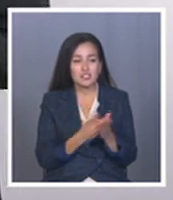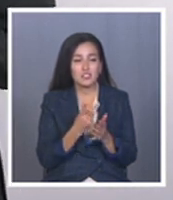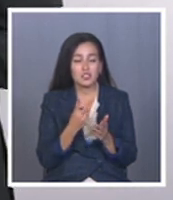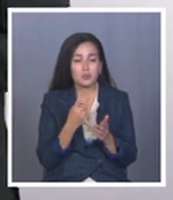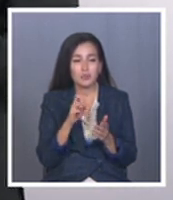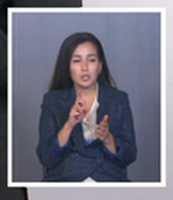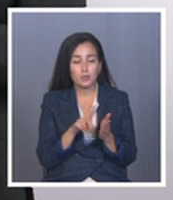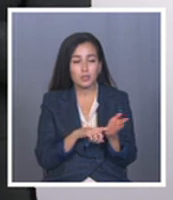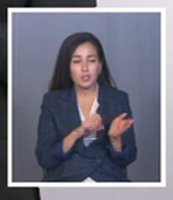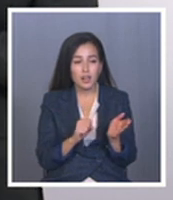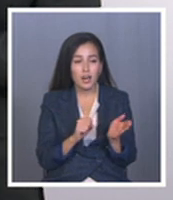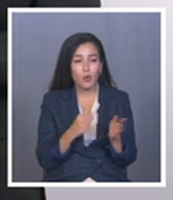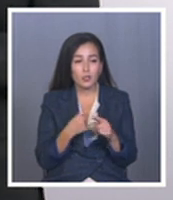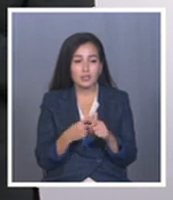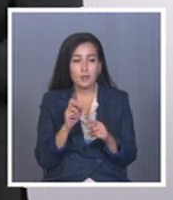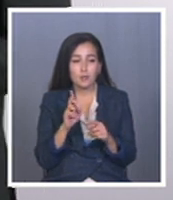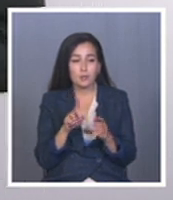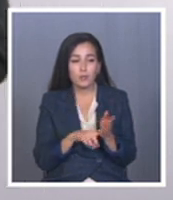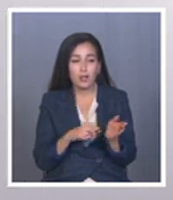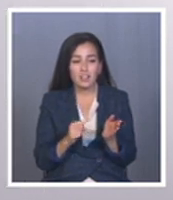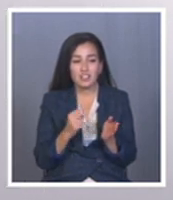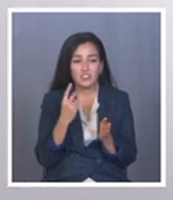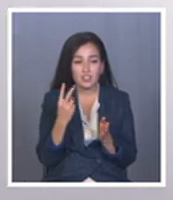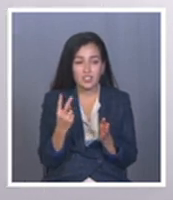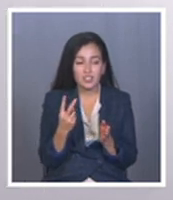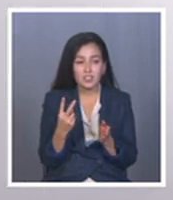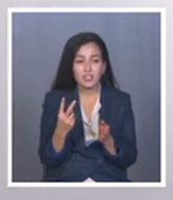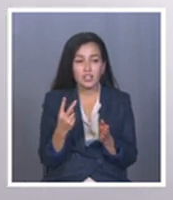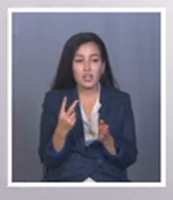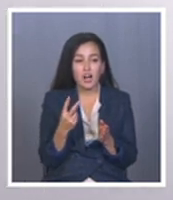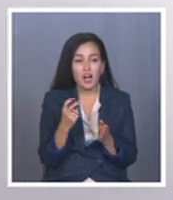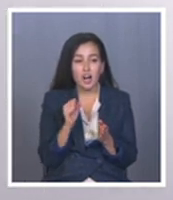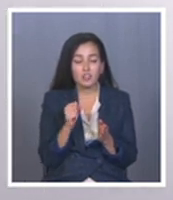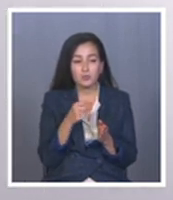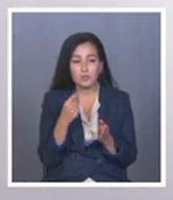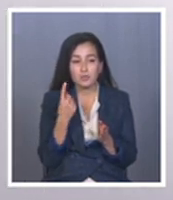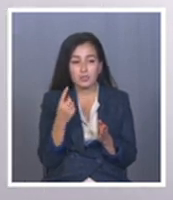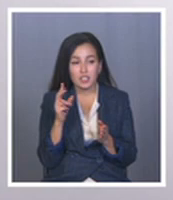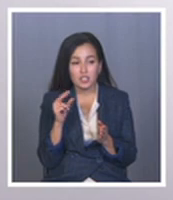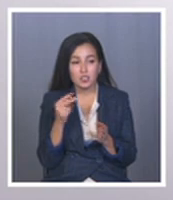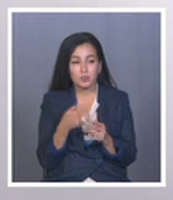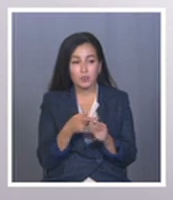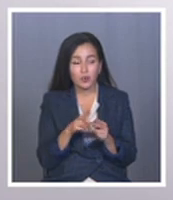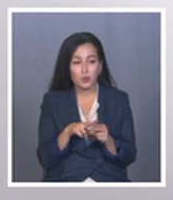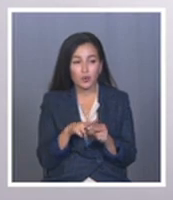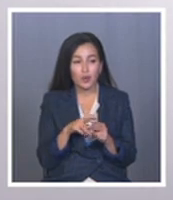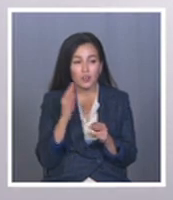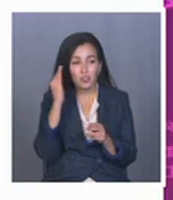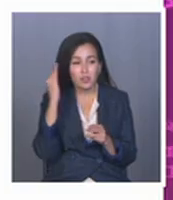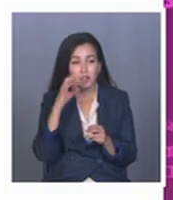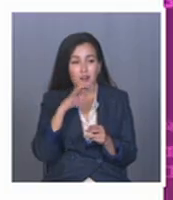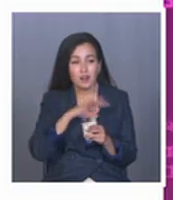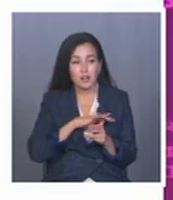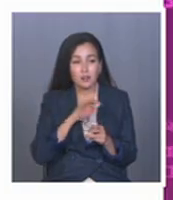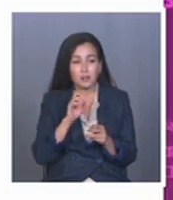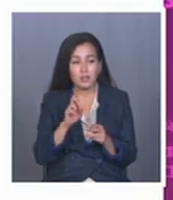а қосылған b бөлу а-ның квадраты. Және а-ның минус 1 дәрежесі жаңағы айтқандай 1 бөлінген а болып, мына b-ға көбейтіліп